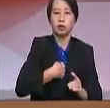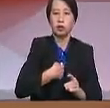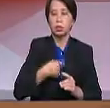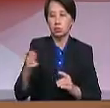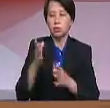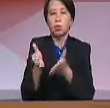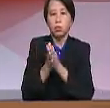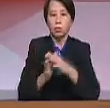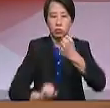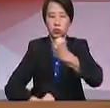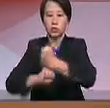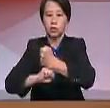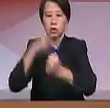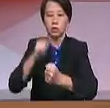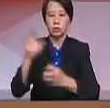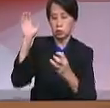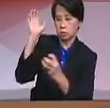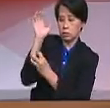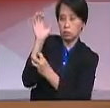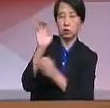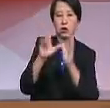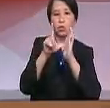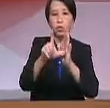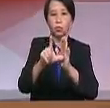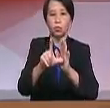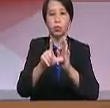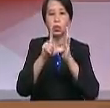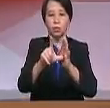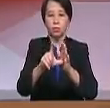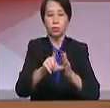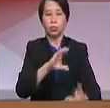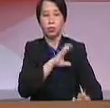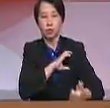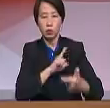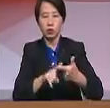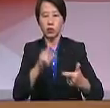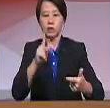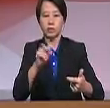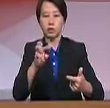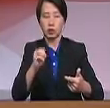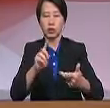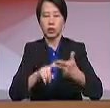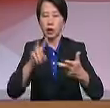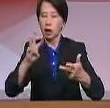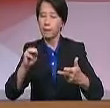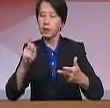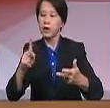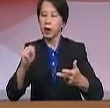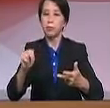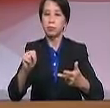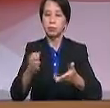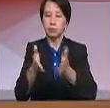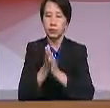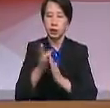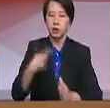sokongan untuk meletakkan logo PDRM, Kementerian Kesihatan dan MKM. Kita dalam